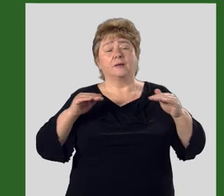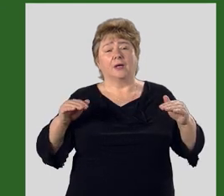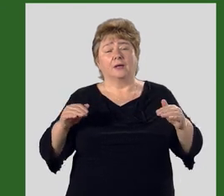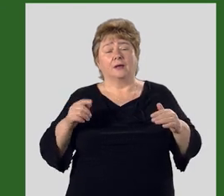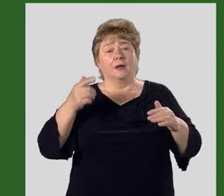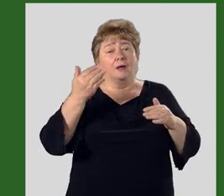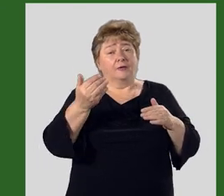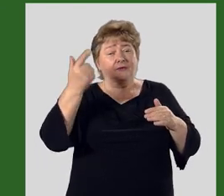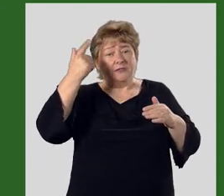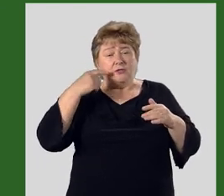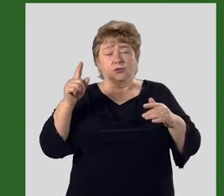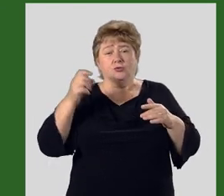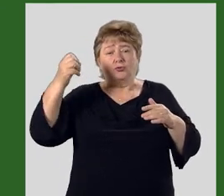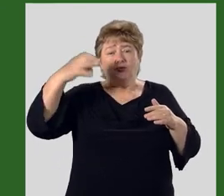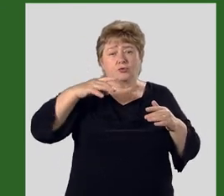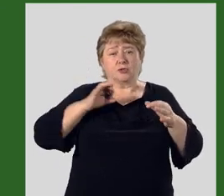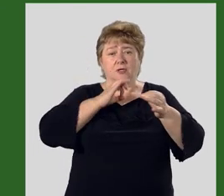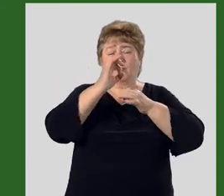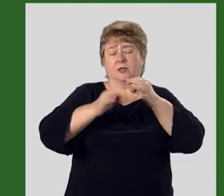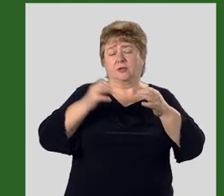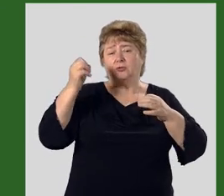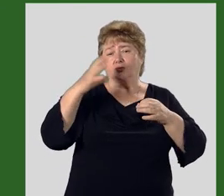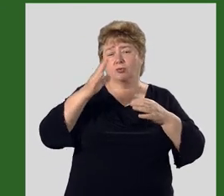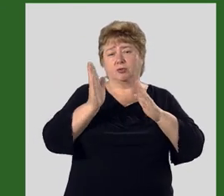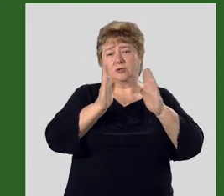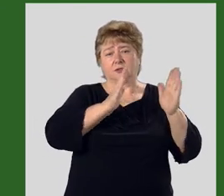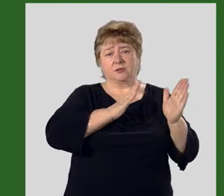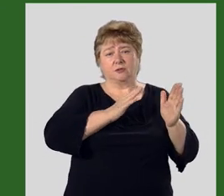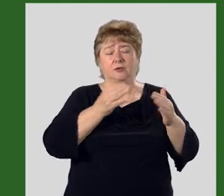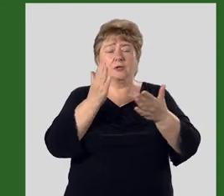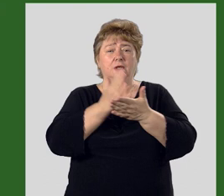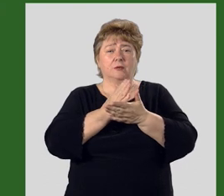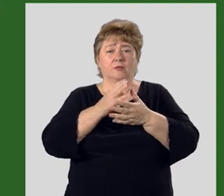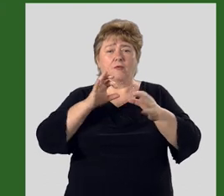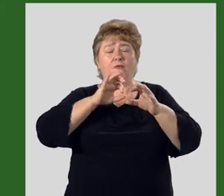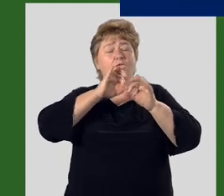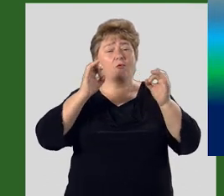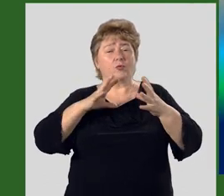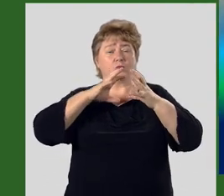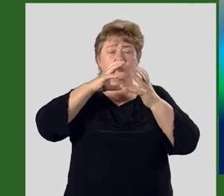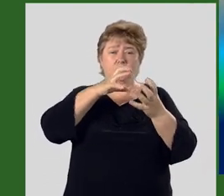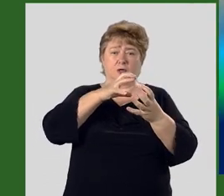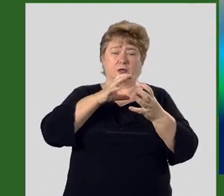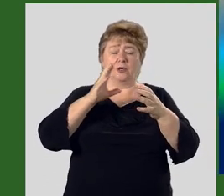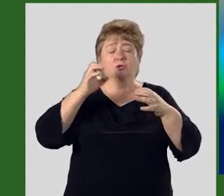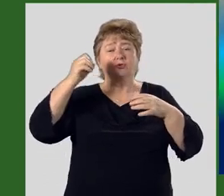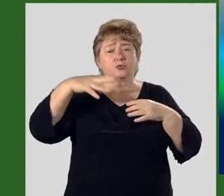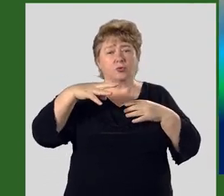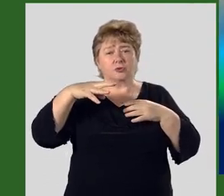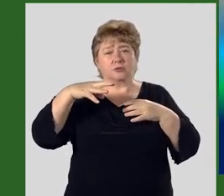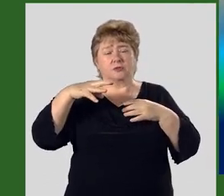Ребята, вы знаете, что Солнце и планеты Солнечной системы имеют форму шара?